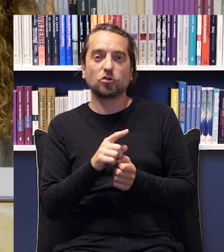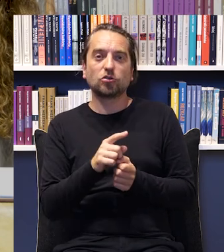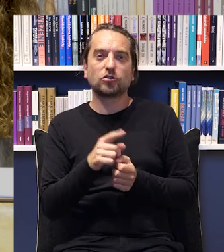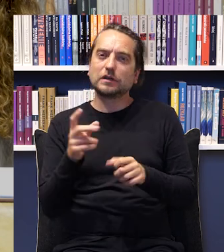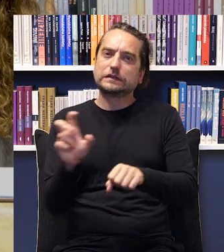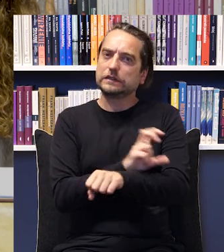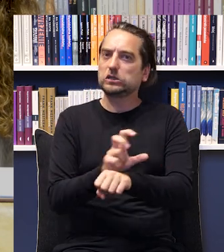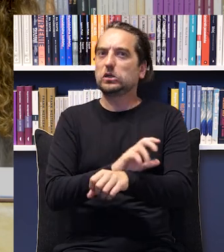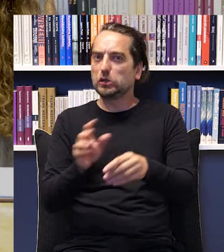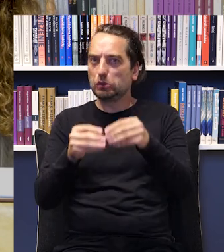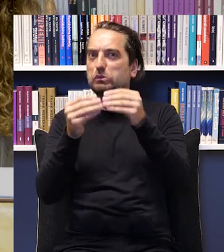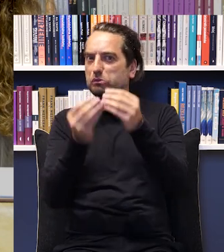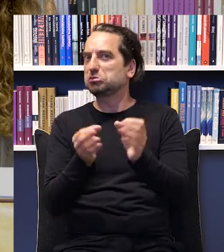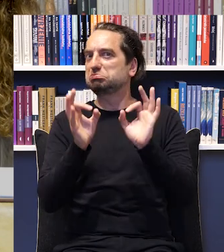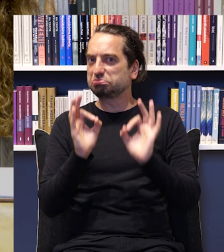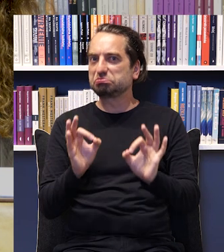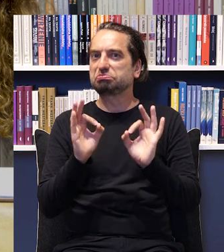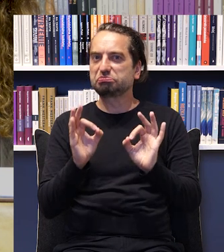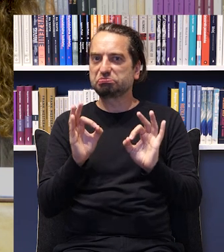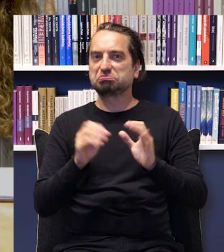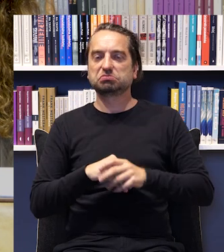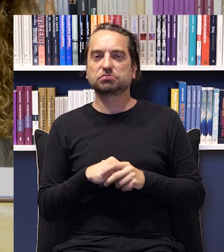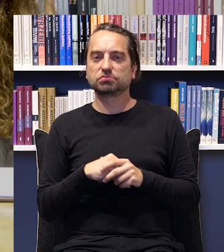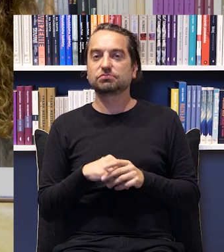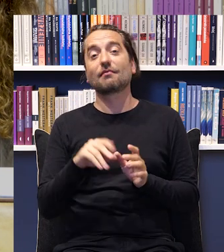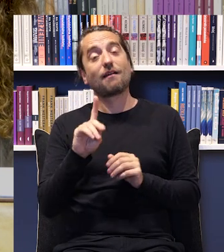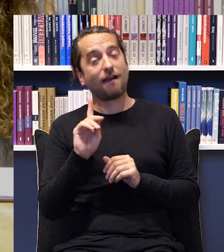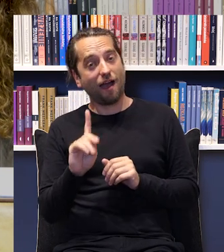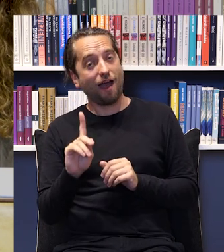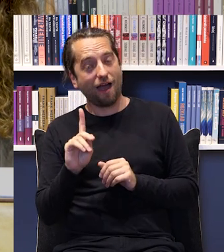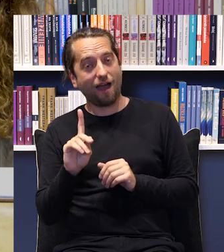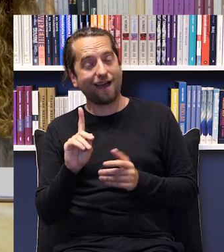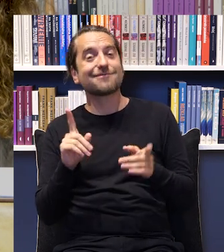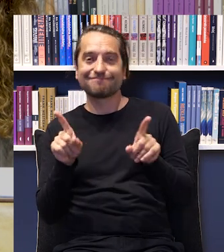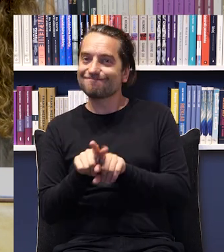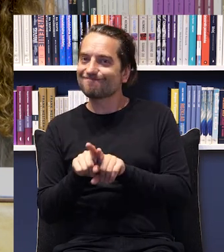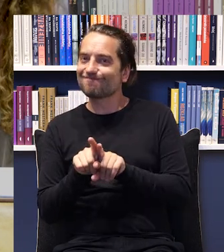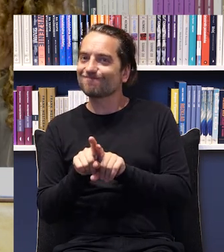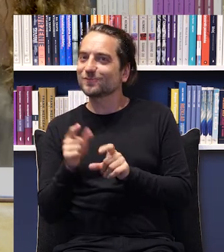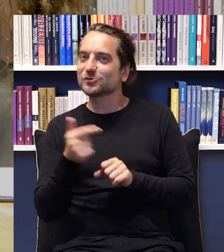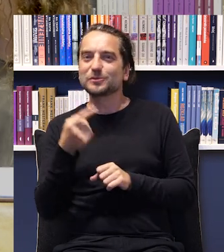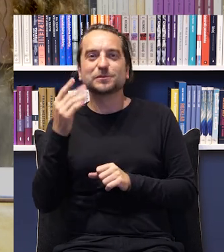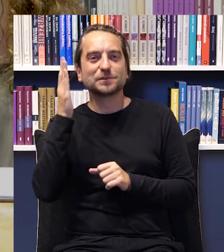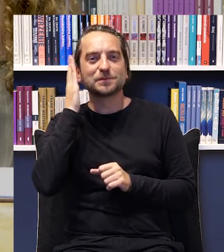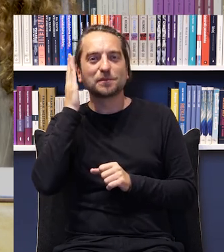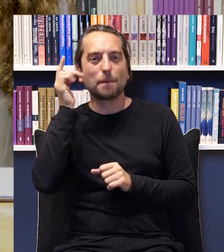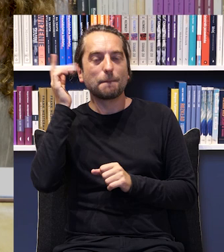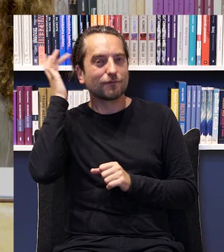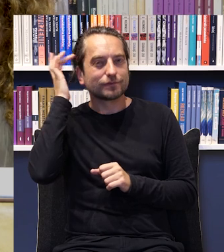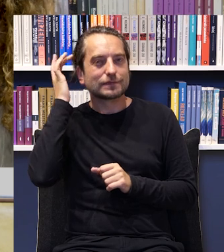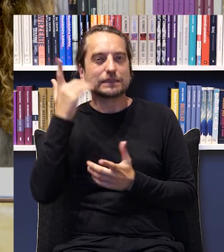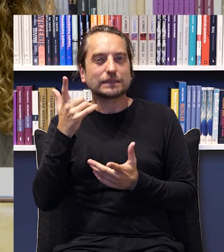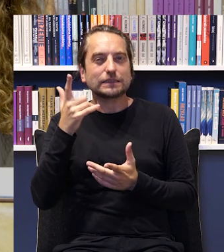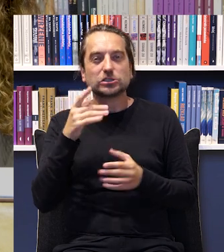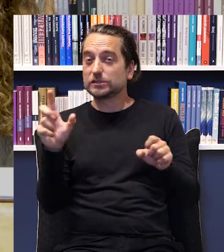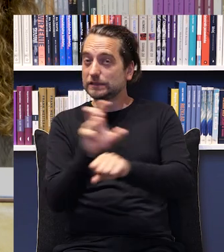super technologia, rozwój i tak dalej, ale wydaje mi się, że jednocześnie tak naprawdę myślimy, czy traktujemy